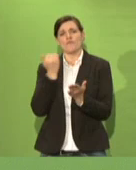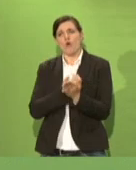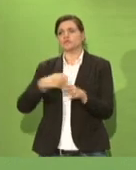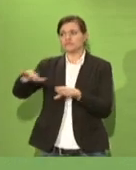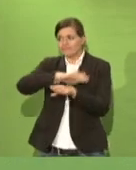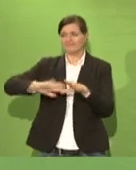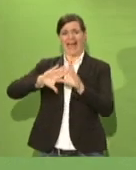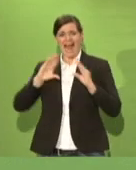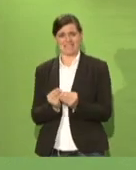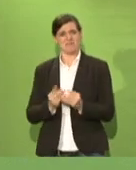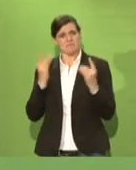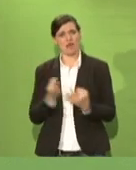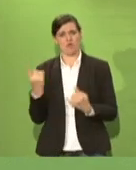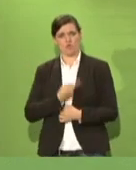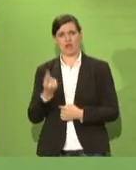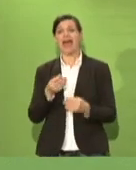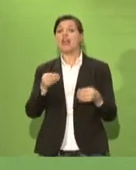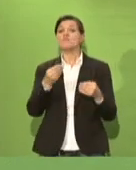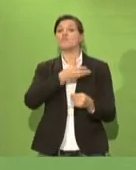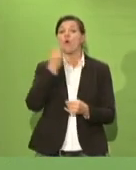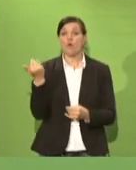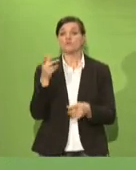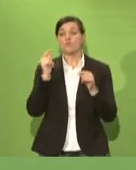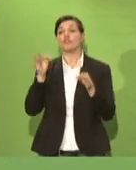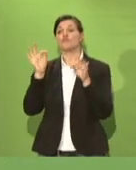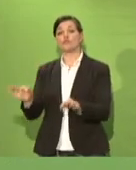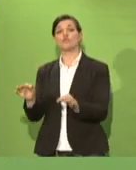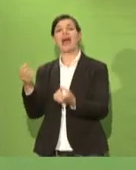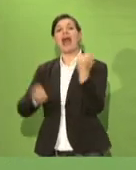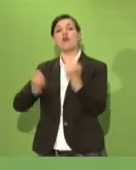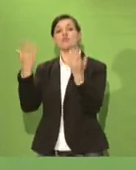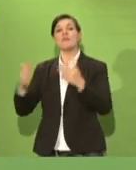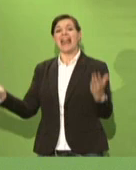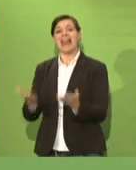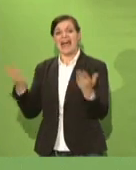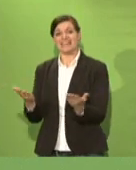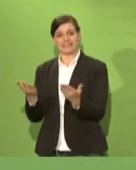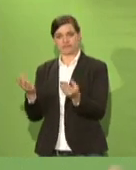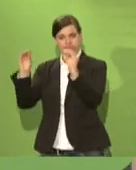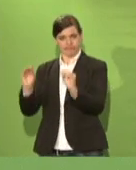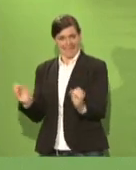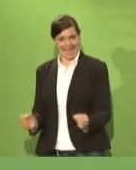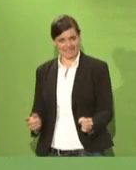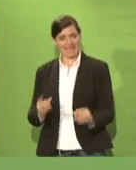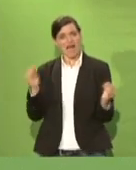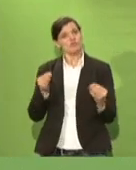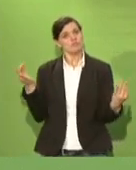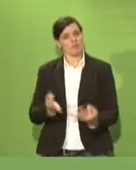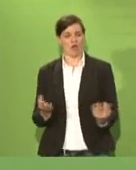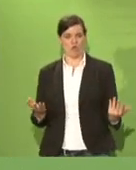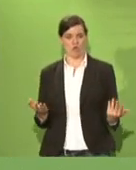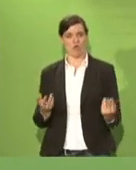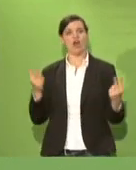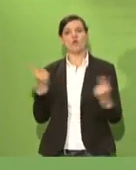ohne Aluminium kann man keine Bauteile für leichtere Fahrzeuge erbauen oder ohne